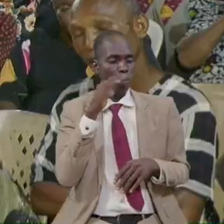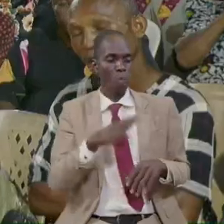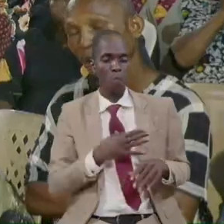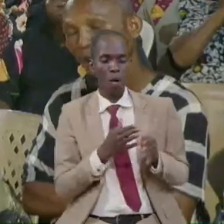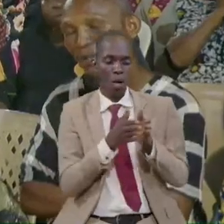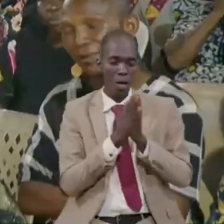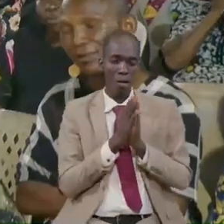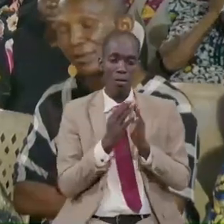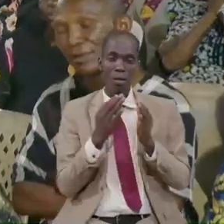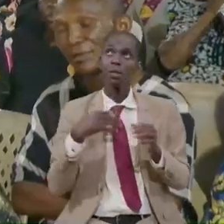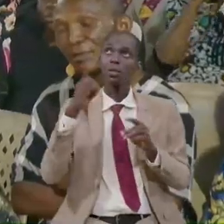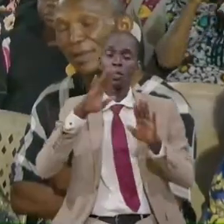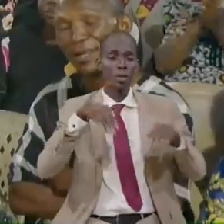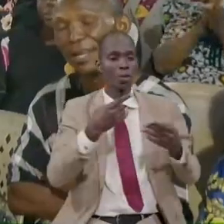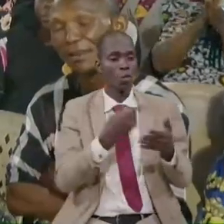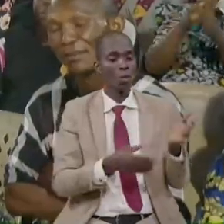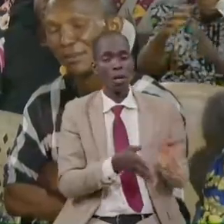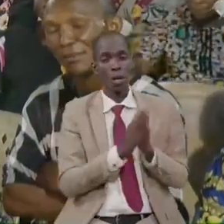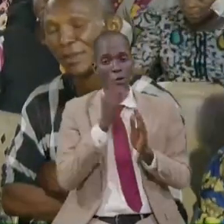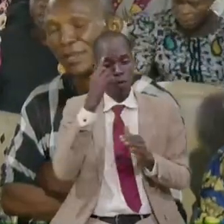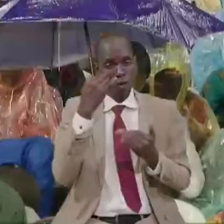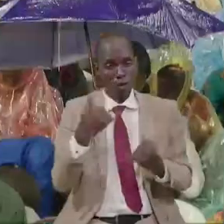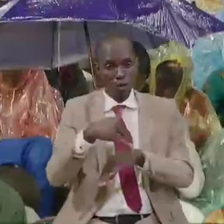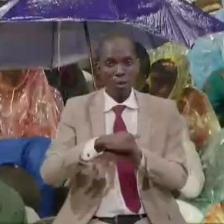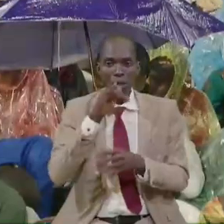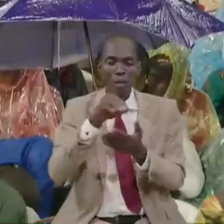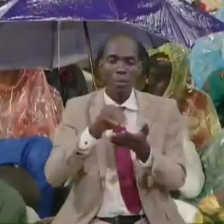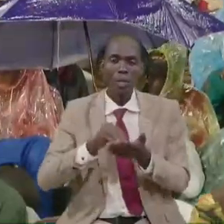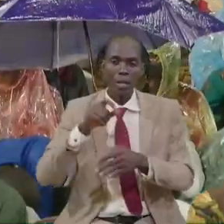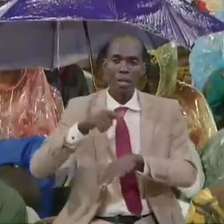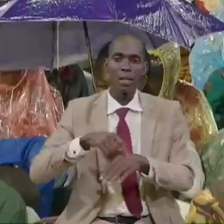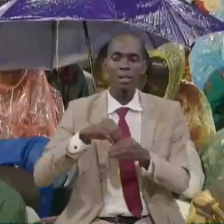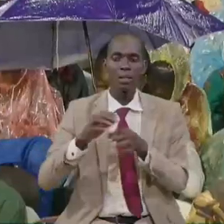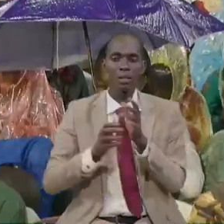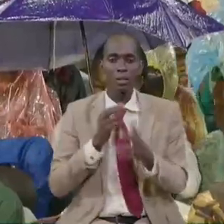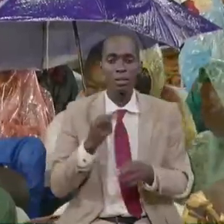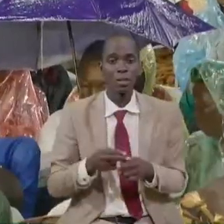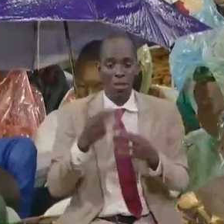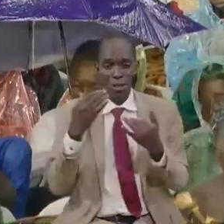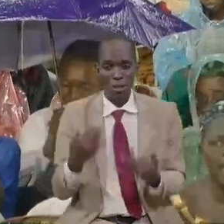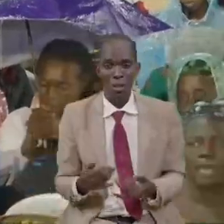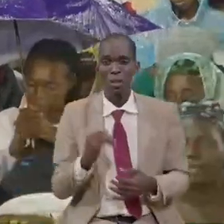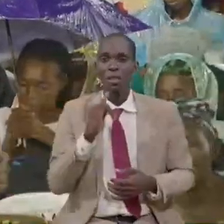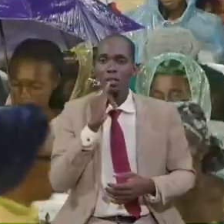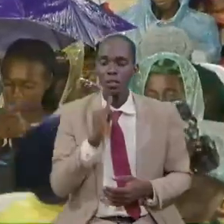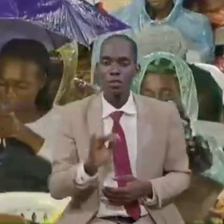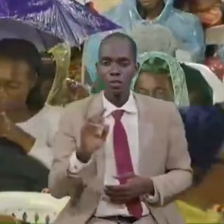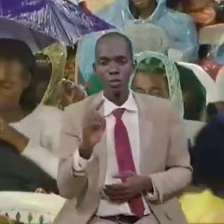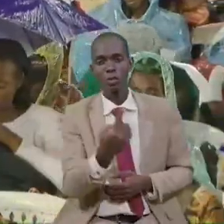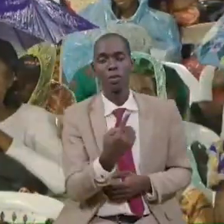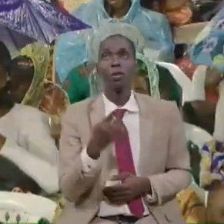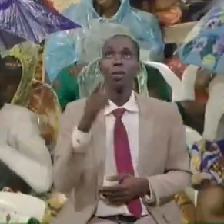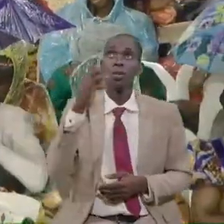c'est votre tour. Dieu va vous écouter. Dieu vous accordera